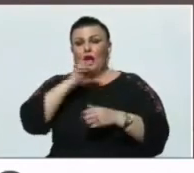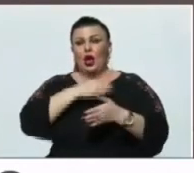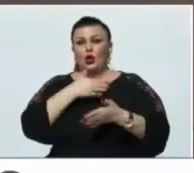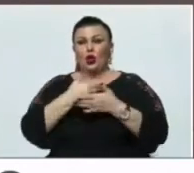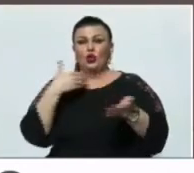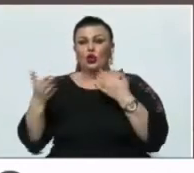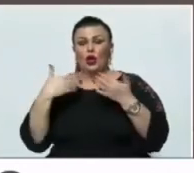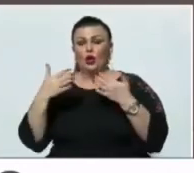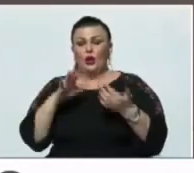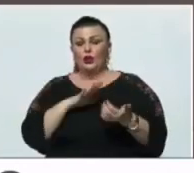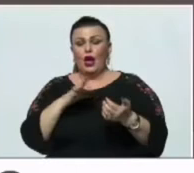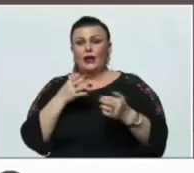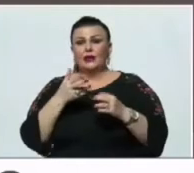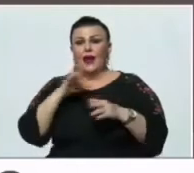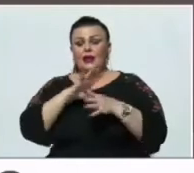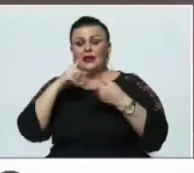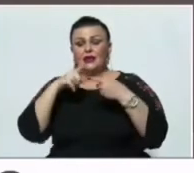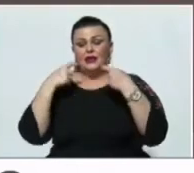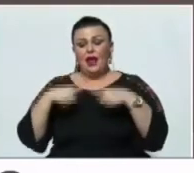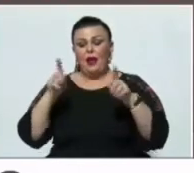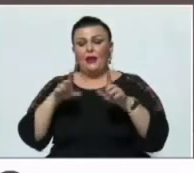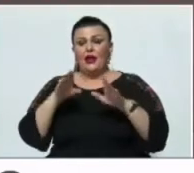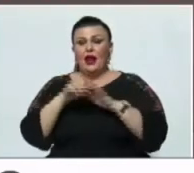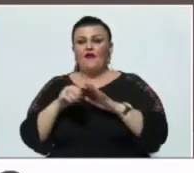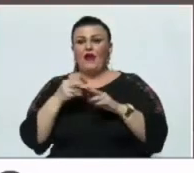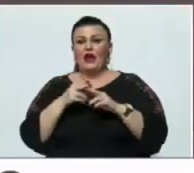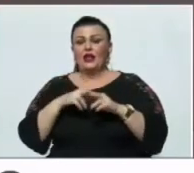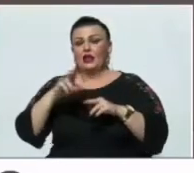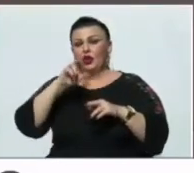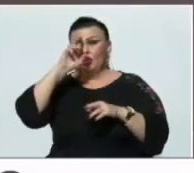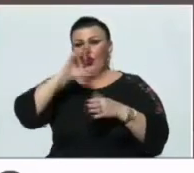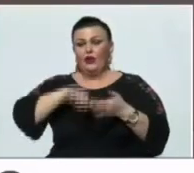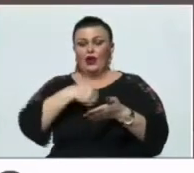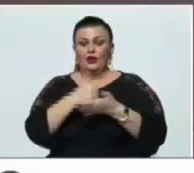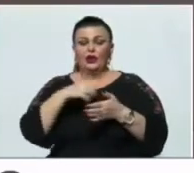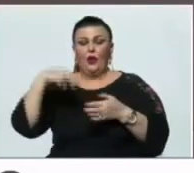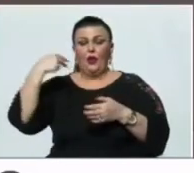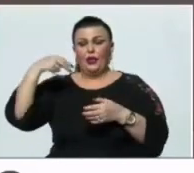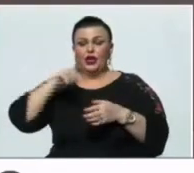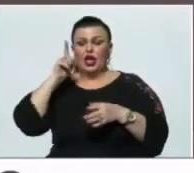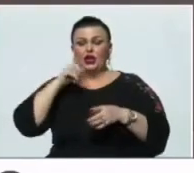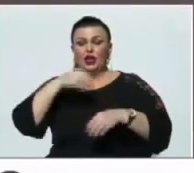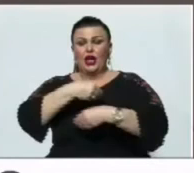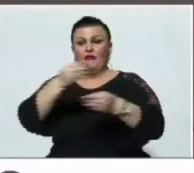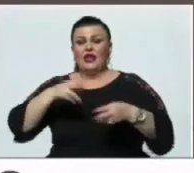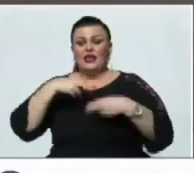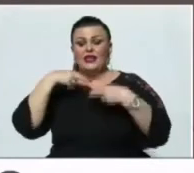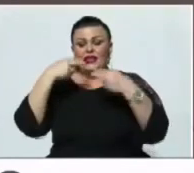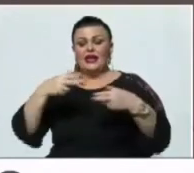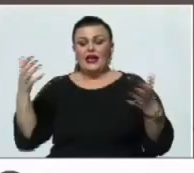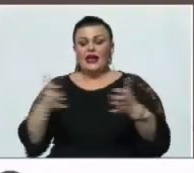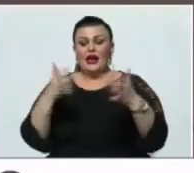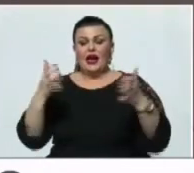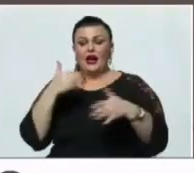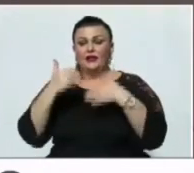münasibət tamamilə fərqlidir. Bu da dövlət başçımızın, Cənab Prezidentin gənclərə verdiyi diqqətdən, qayğıdan